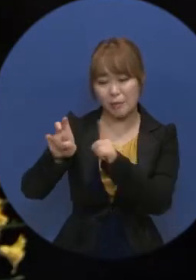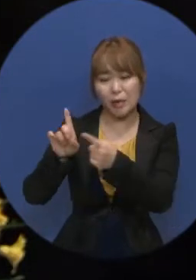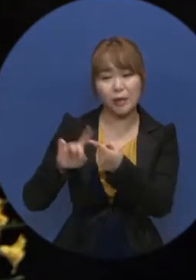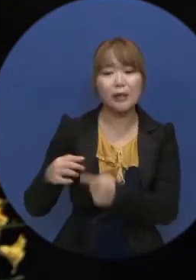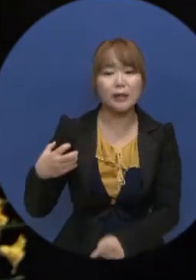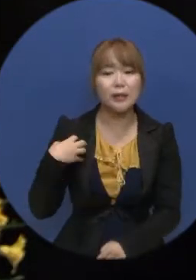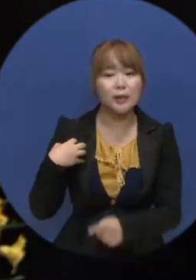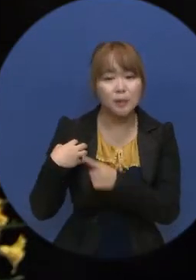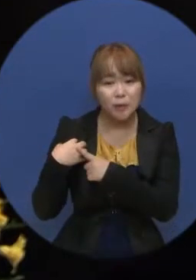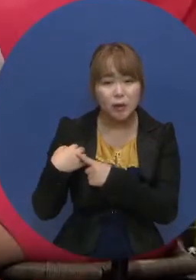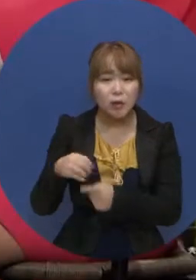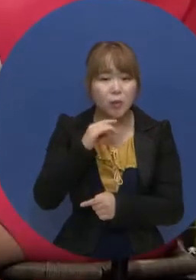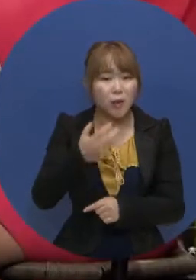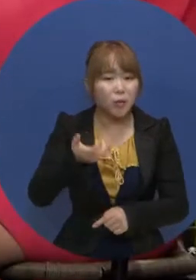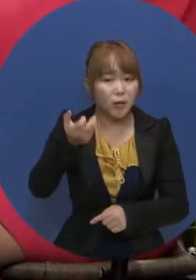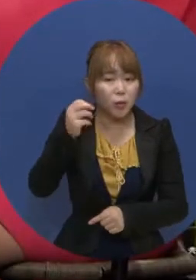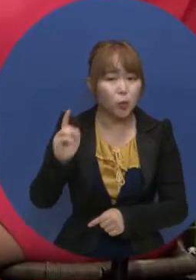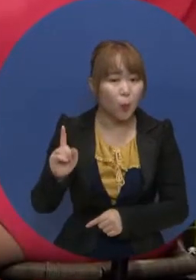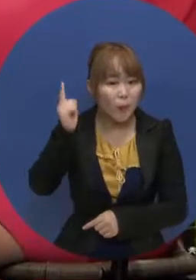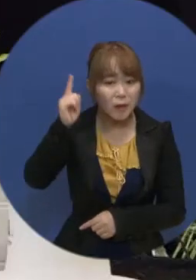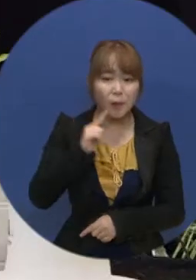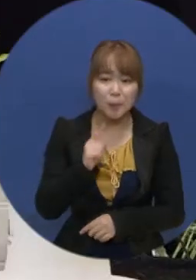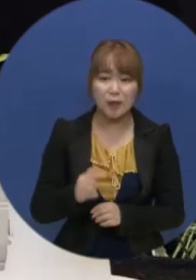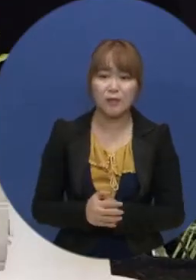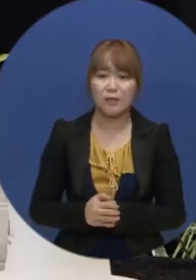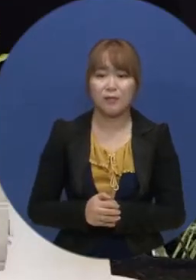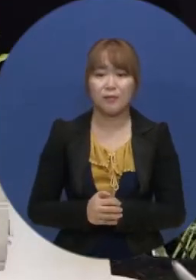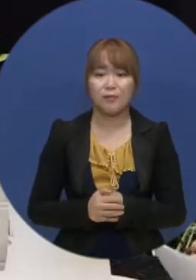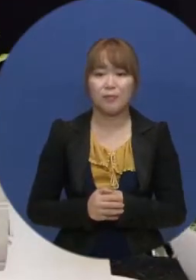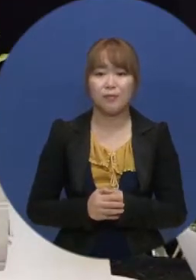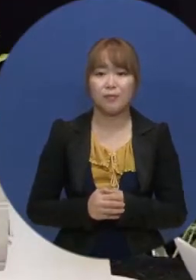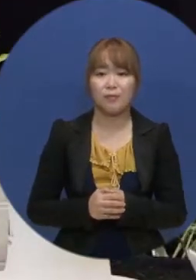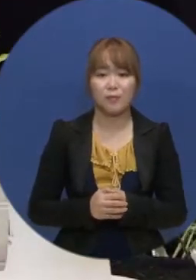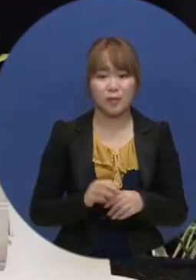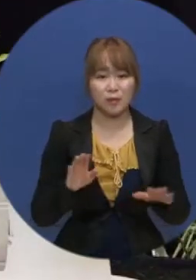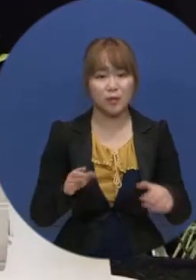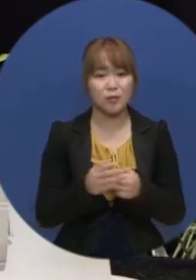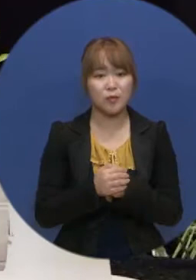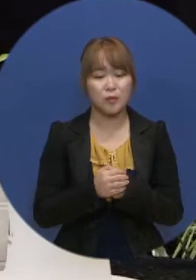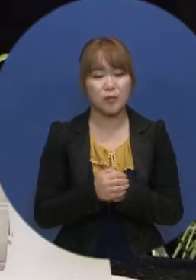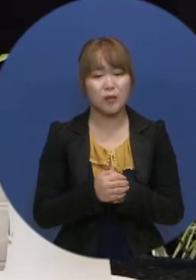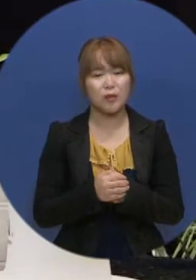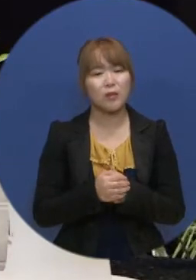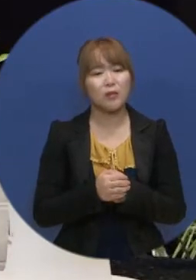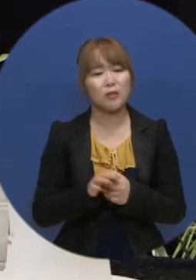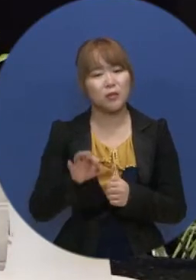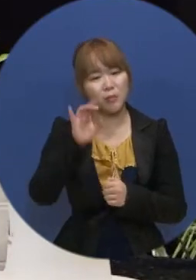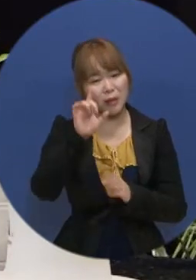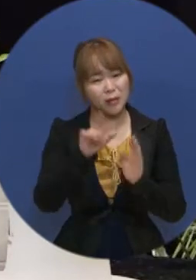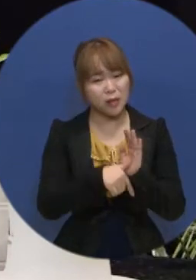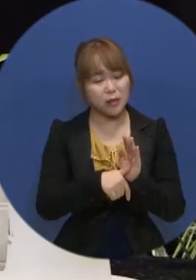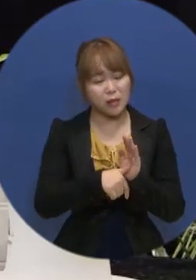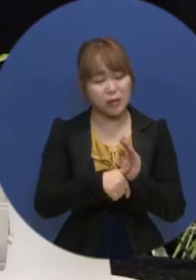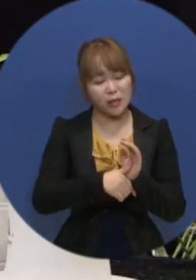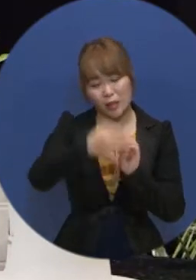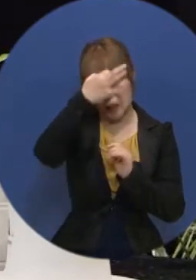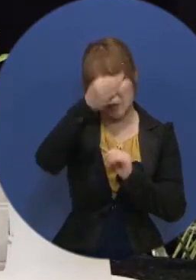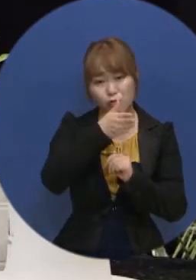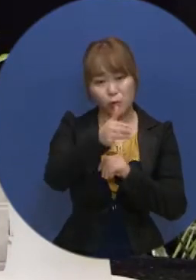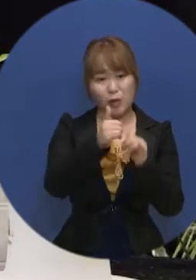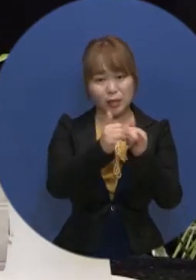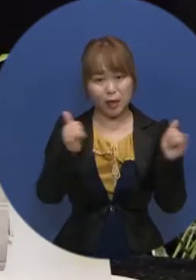직급이 엄청 높은 직급이었네요. 제가 지금으로 치면은 네, 그거 할 때는 이제 기술과장을 했어요.